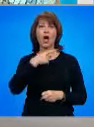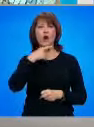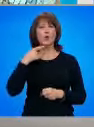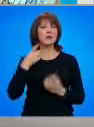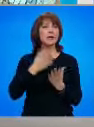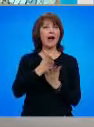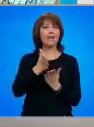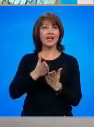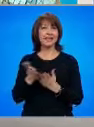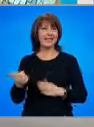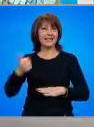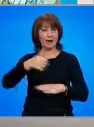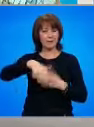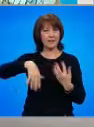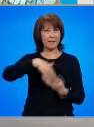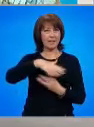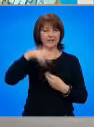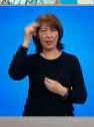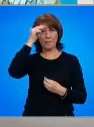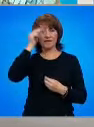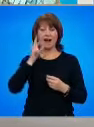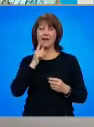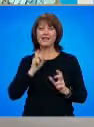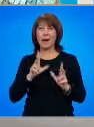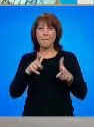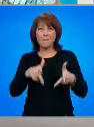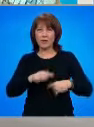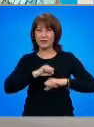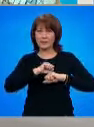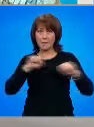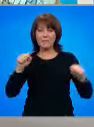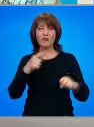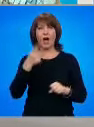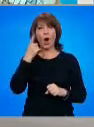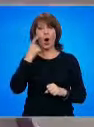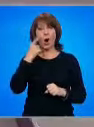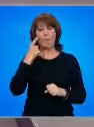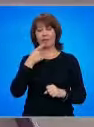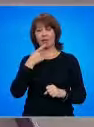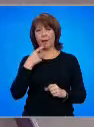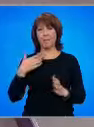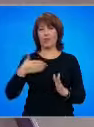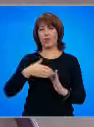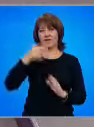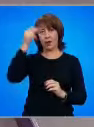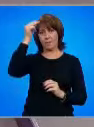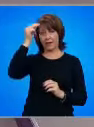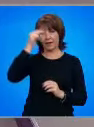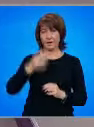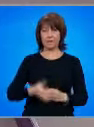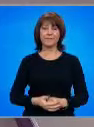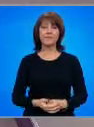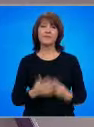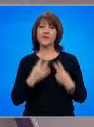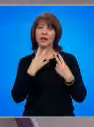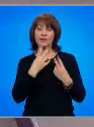за замесване на България в експлозията на Кримския мост определи като опит за злепоставяне на страната ни. По света и у нас започва.